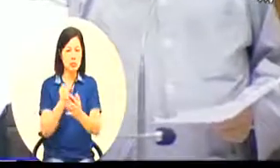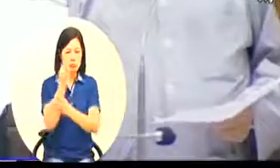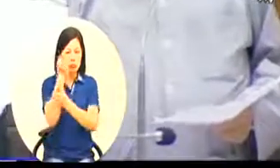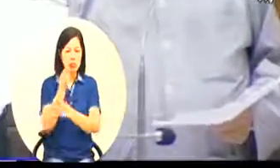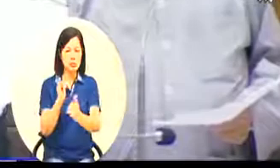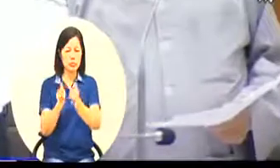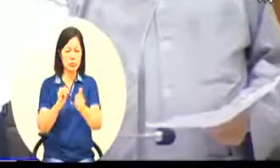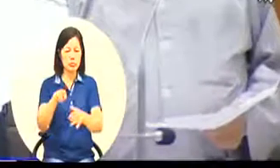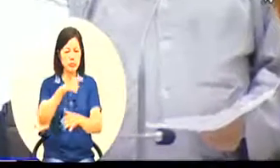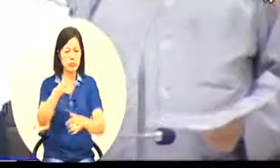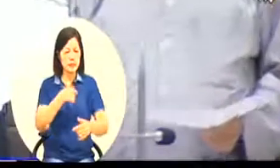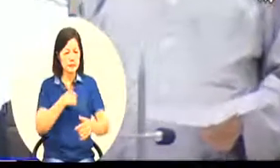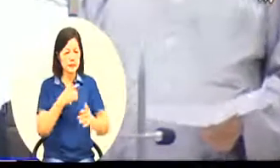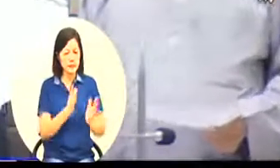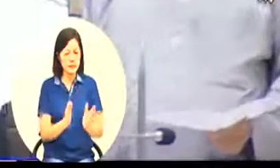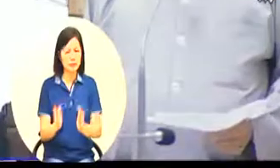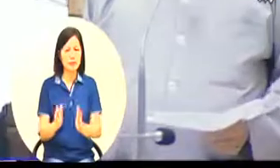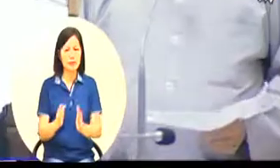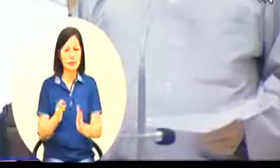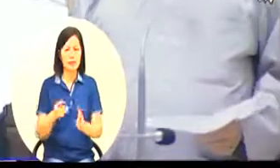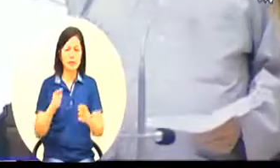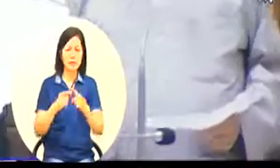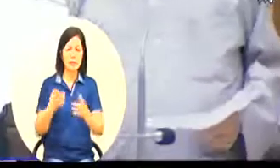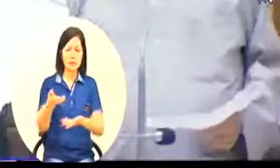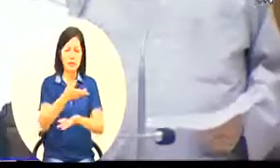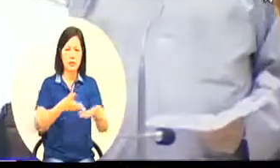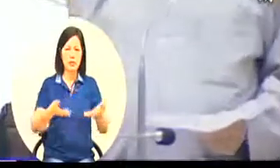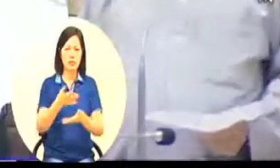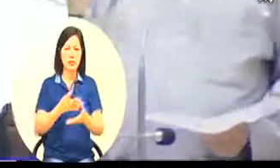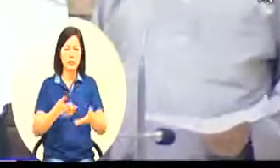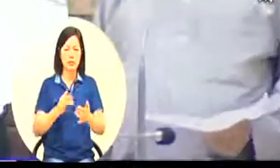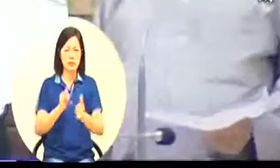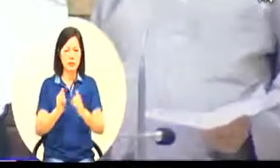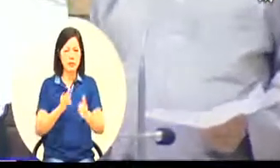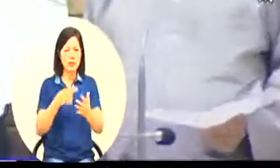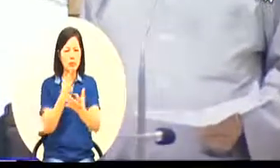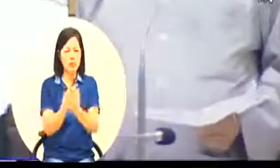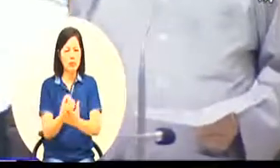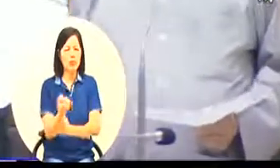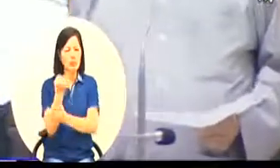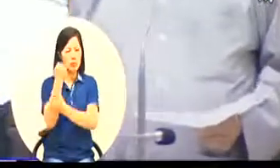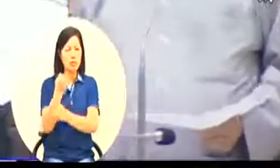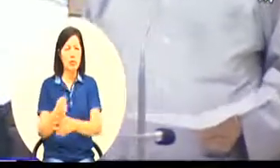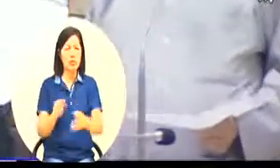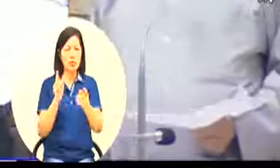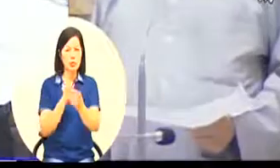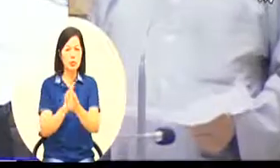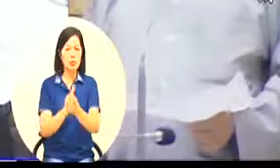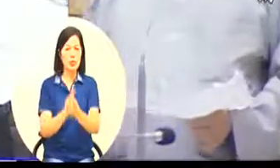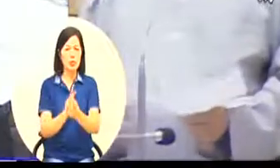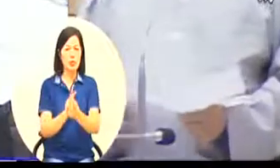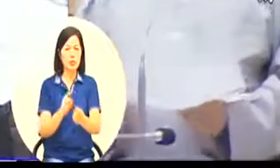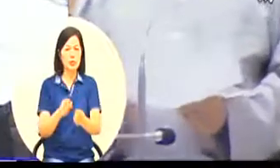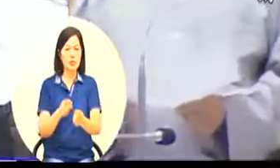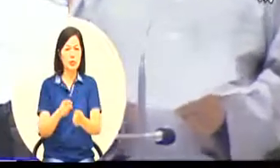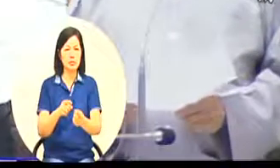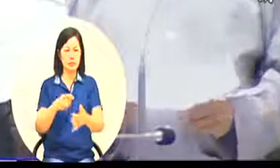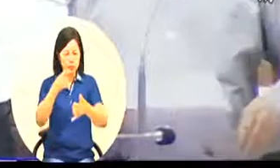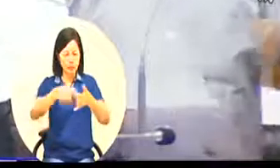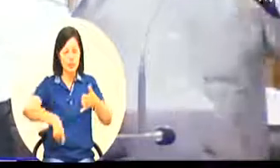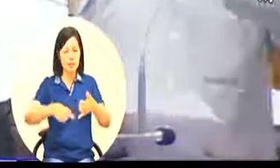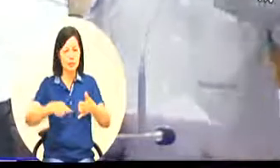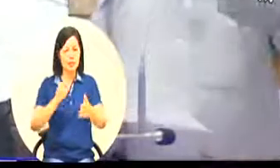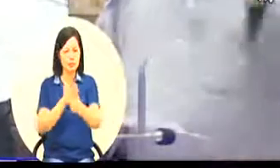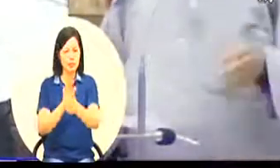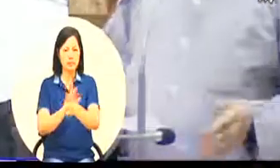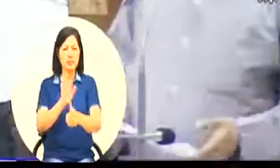心理上啊人际互动上吼、社会活动上的支持，拢是对当事者有正面的帮忙。